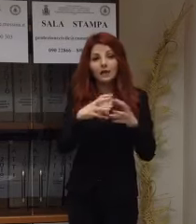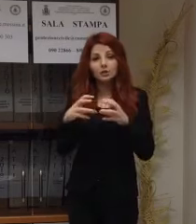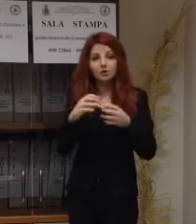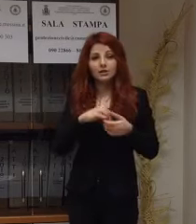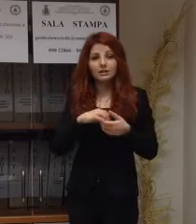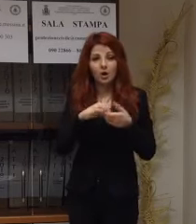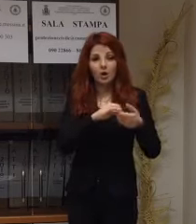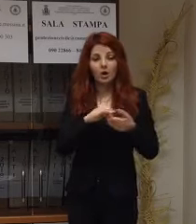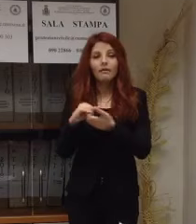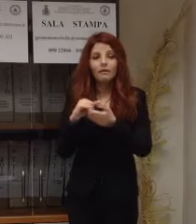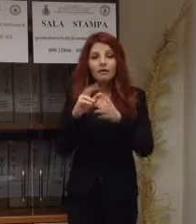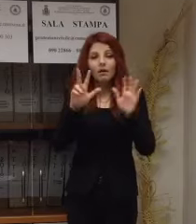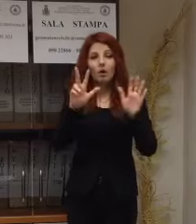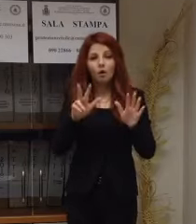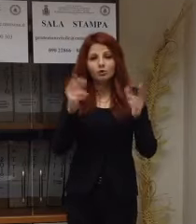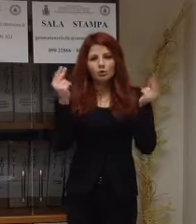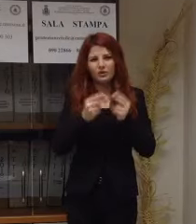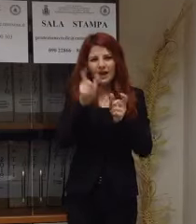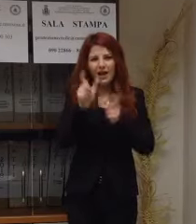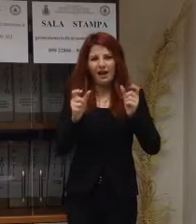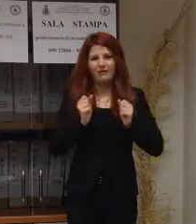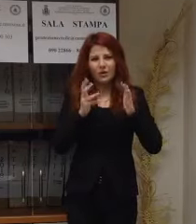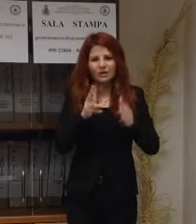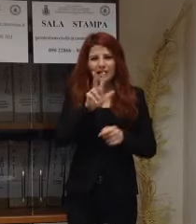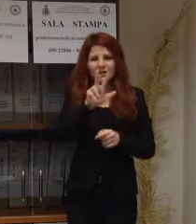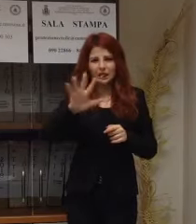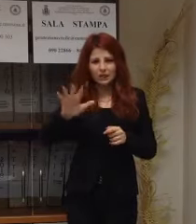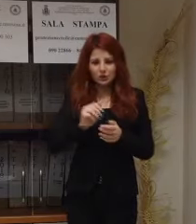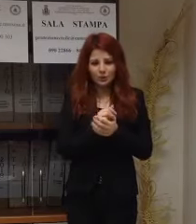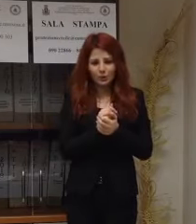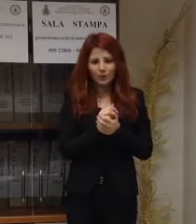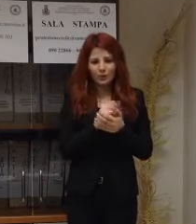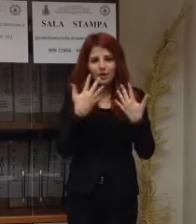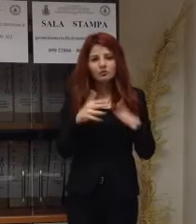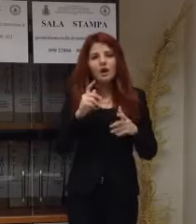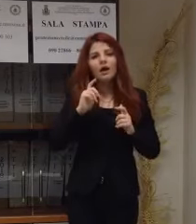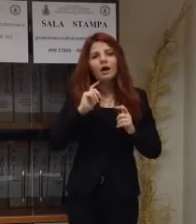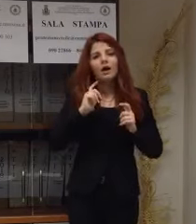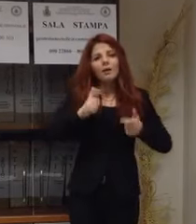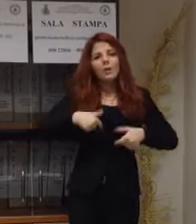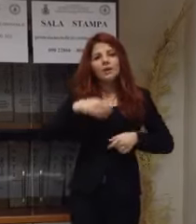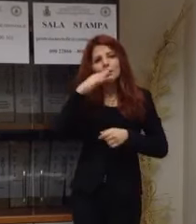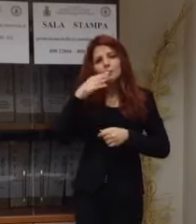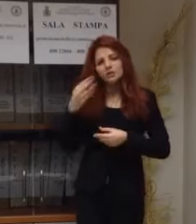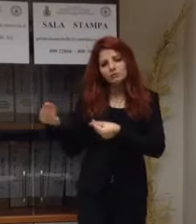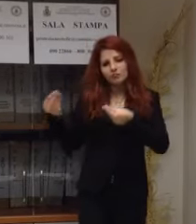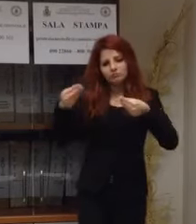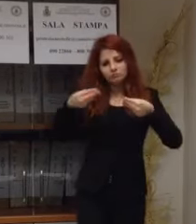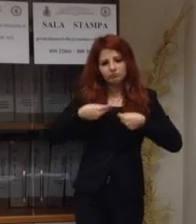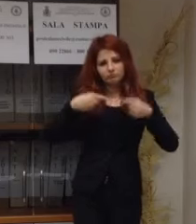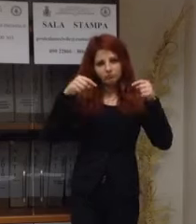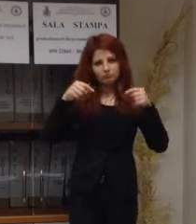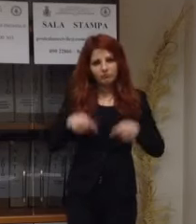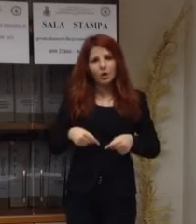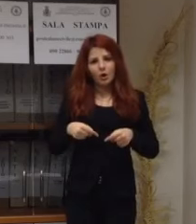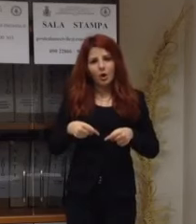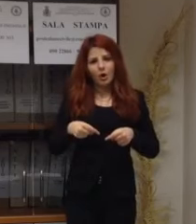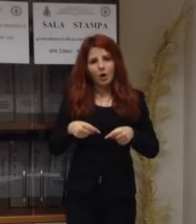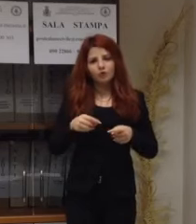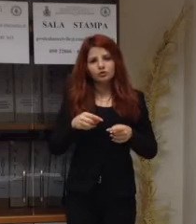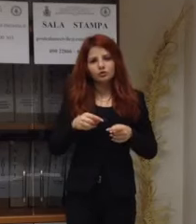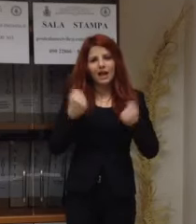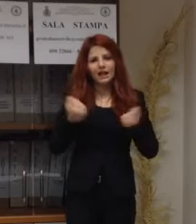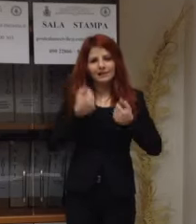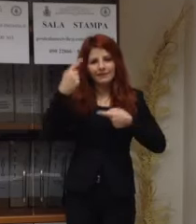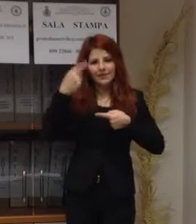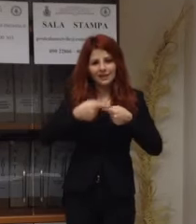volontari. La Polizia Municipale ci ha fatto pervenire il proprio report delle attività svolte